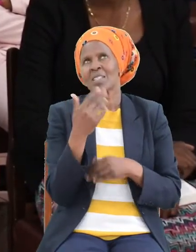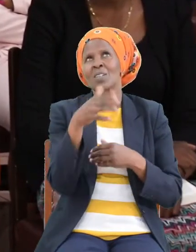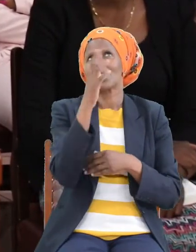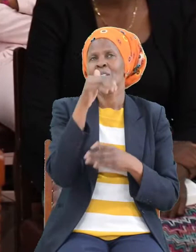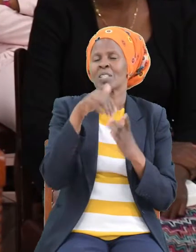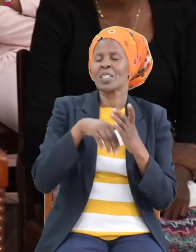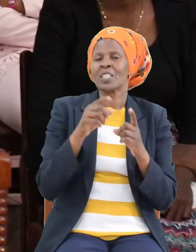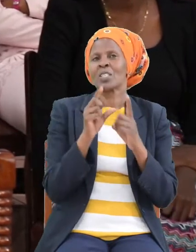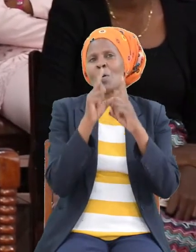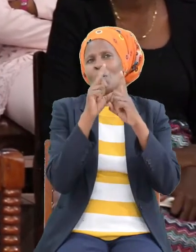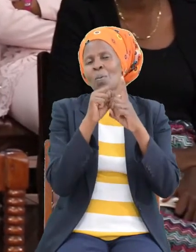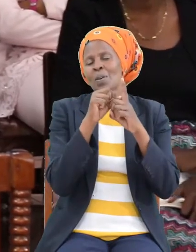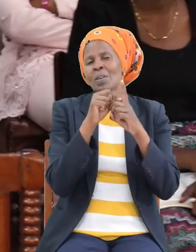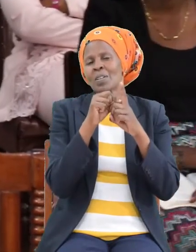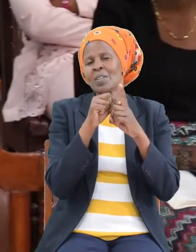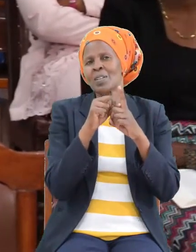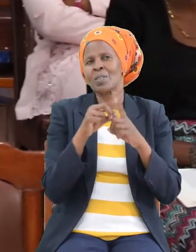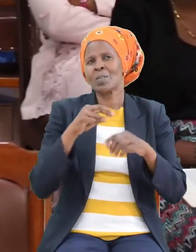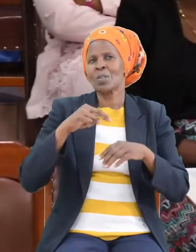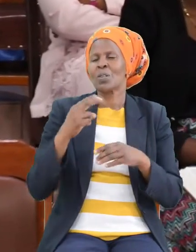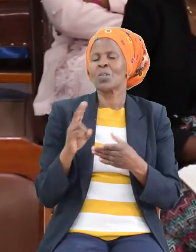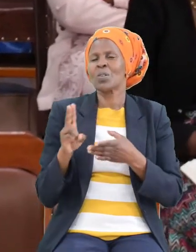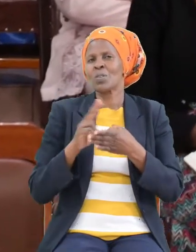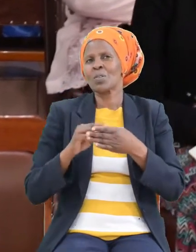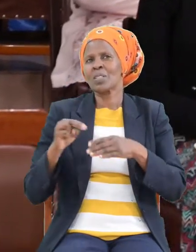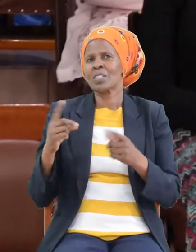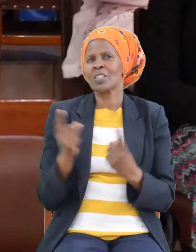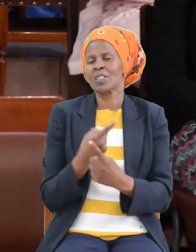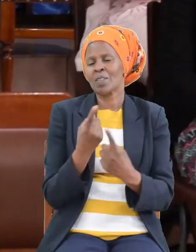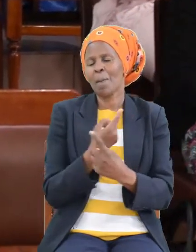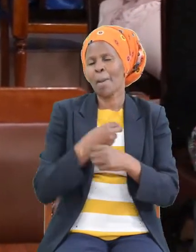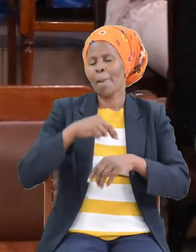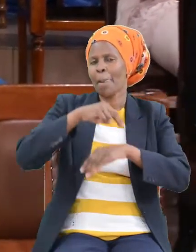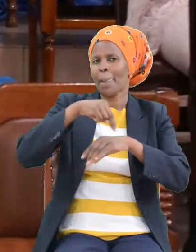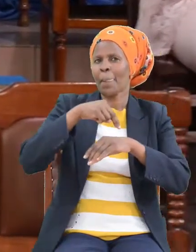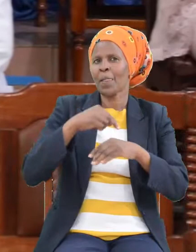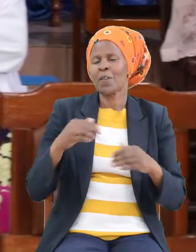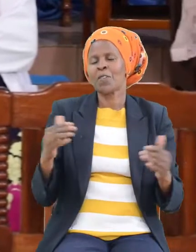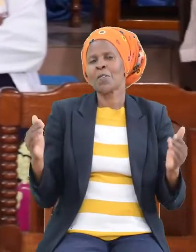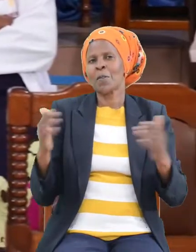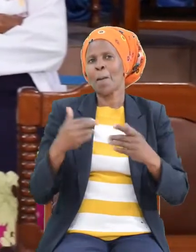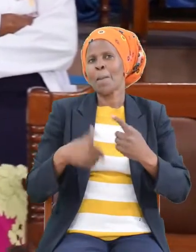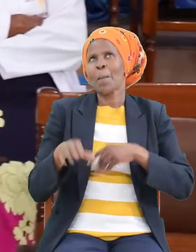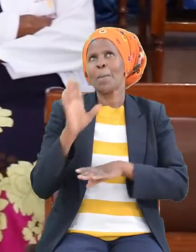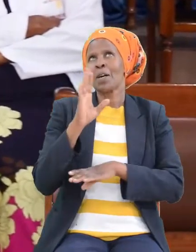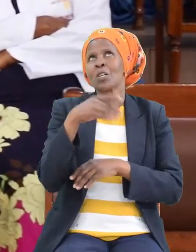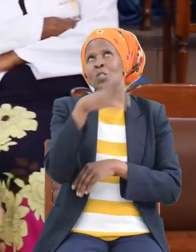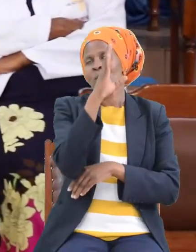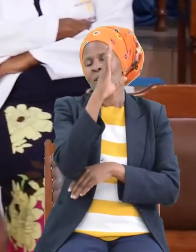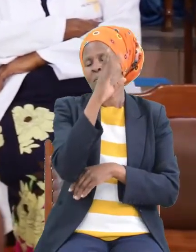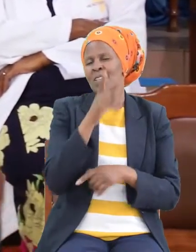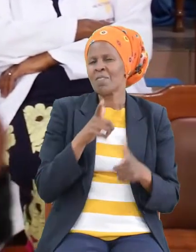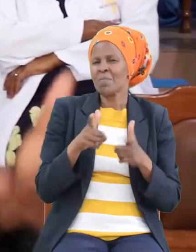lake akitumia mataifa tofauti kurudisha watu raini katika hali ya kuja vita